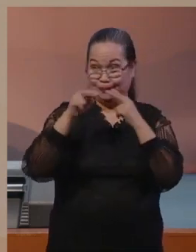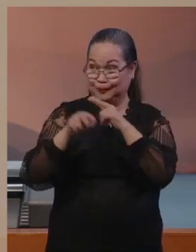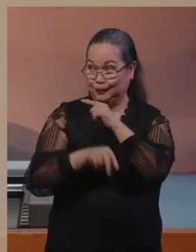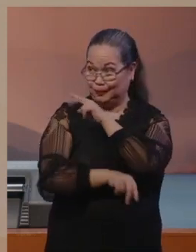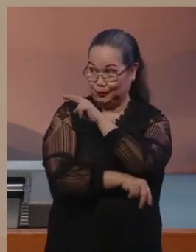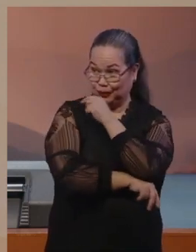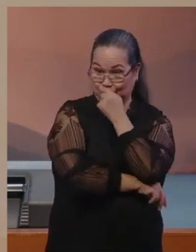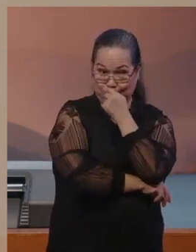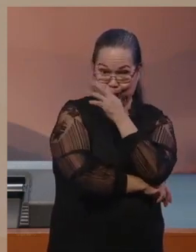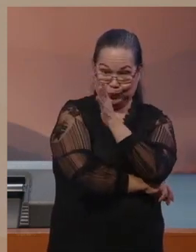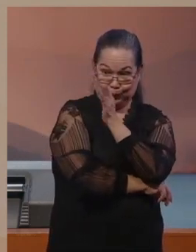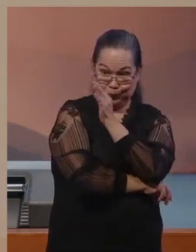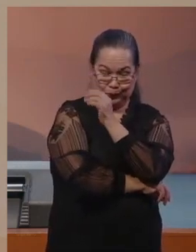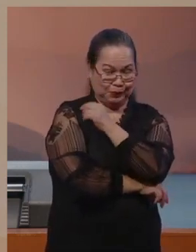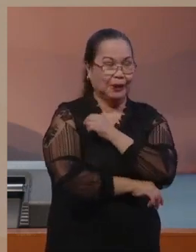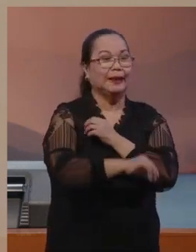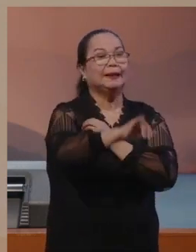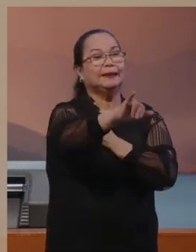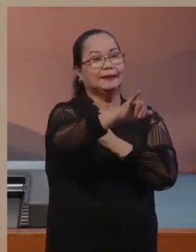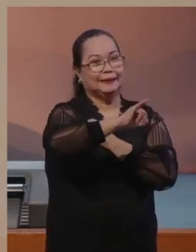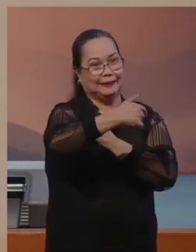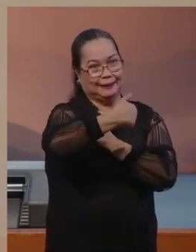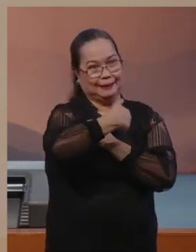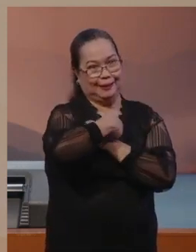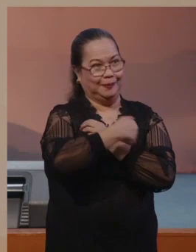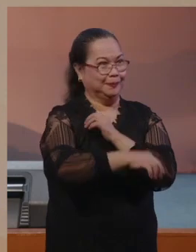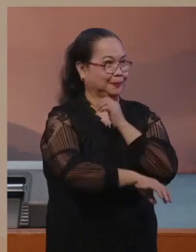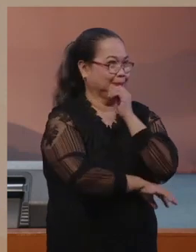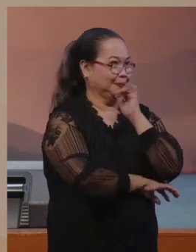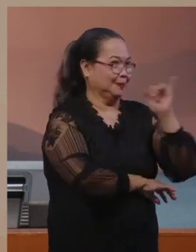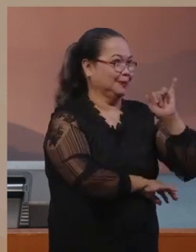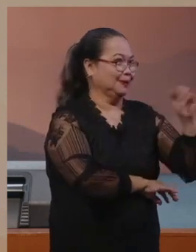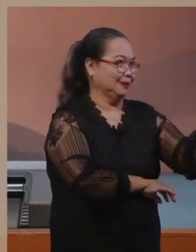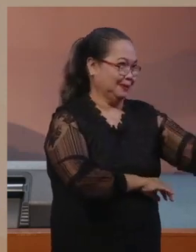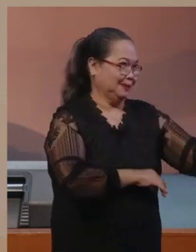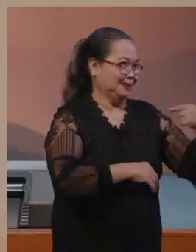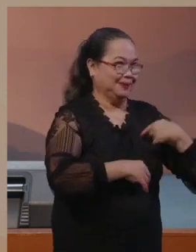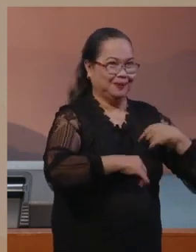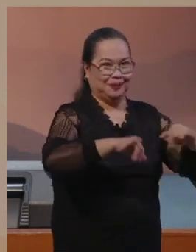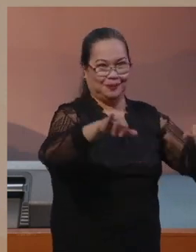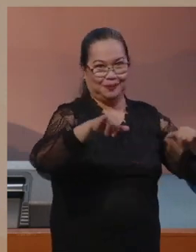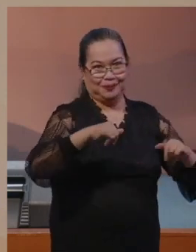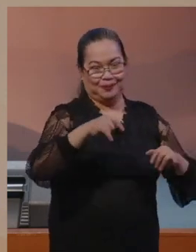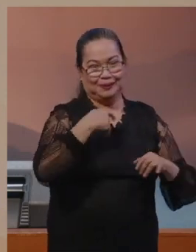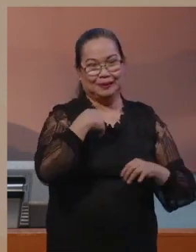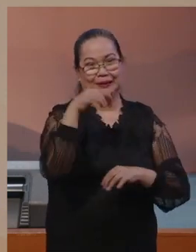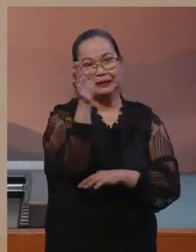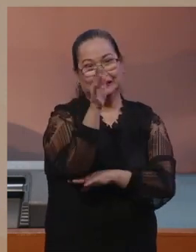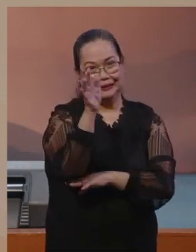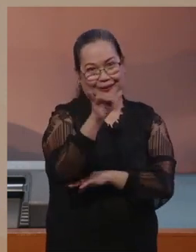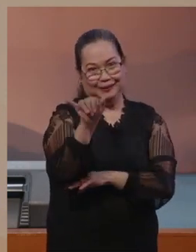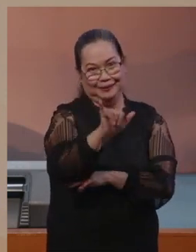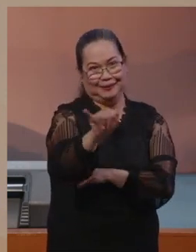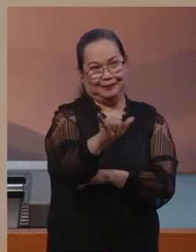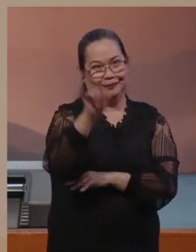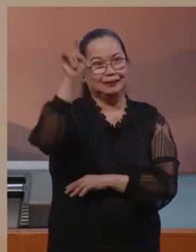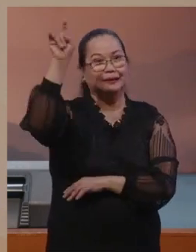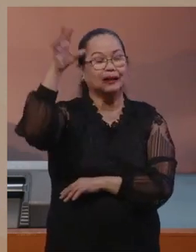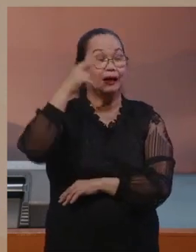tao, pareho lang sila ninyo. Sa mata ng Diyos, kayo po ay parang